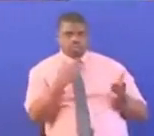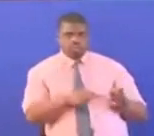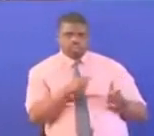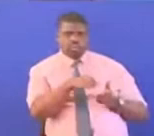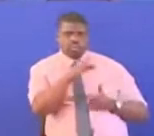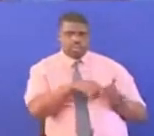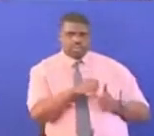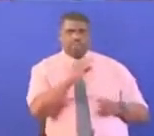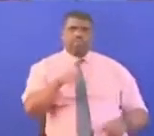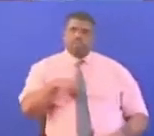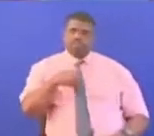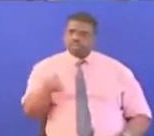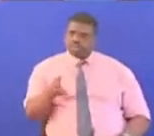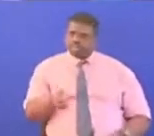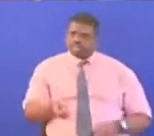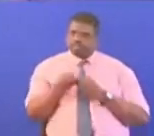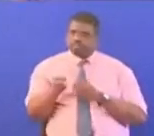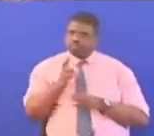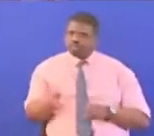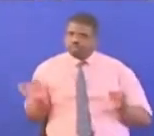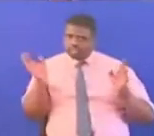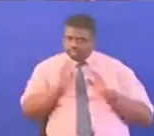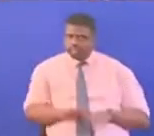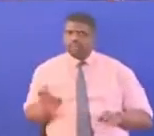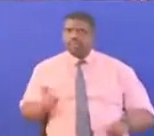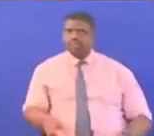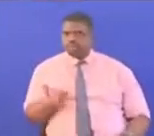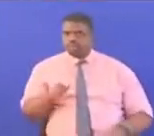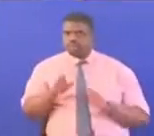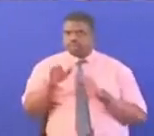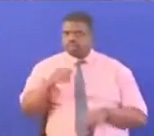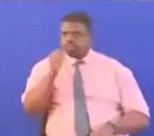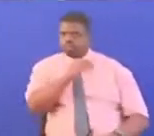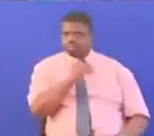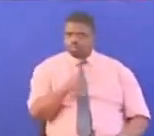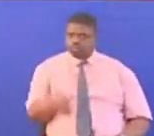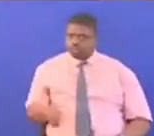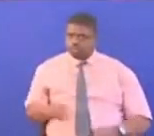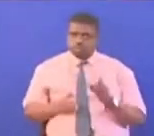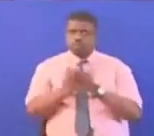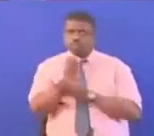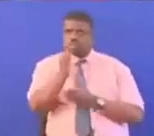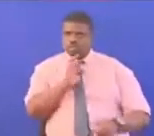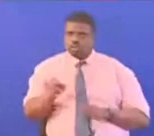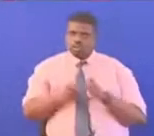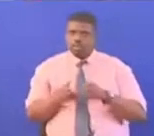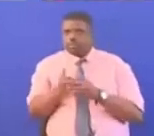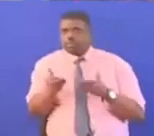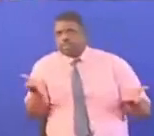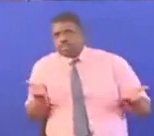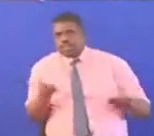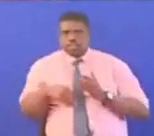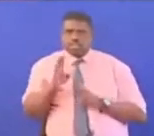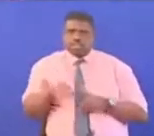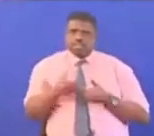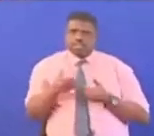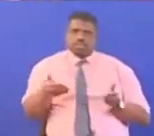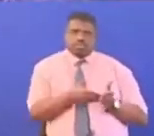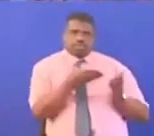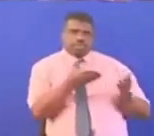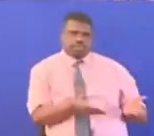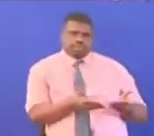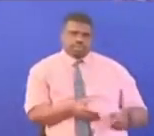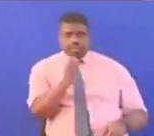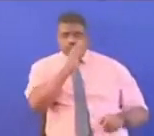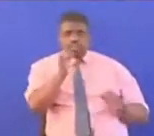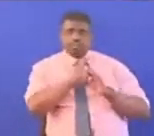Ardhi, na baadaye mtoa hoja atahitimisha na wabunge kuipigia kula kuipitisha hoja hiyo. Basi sina la ziada kufikia sasa, na tutakitu